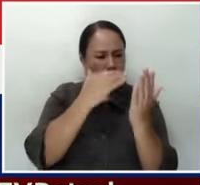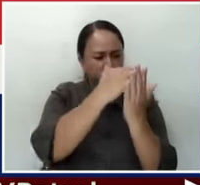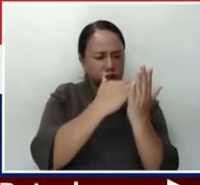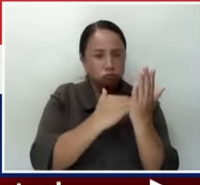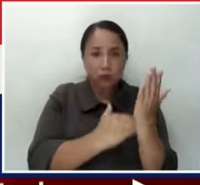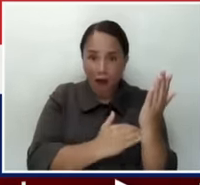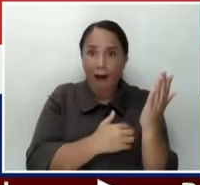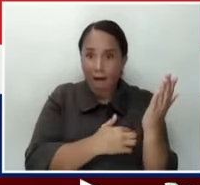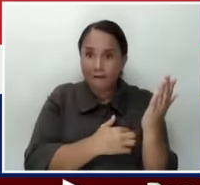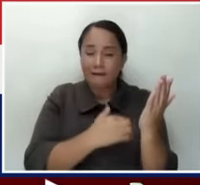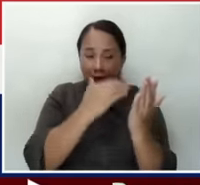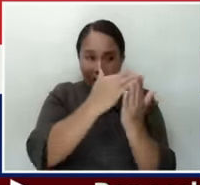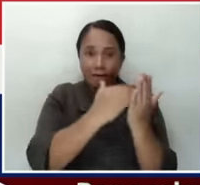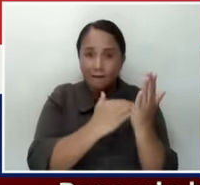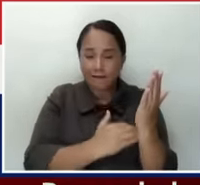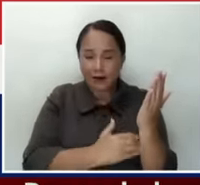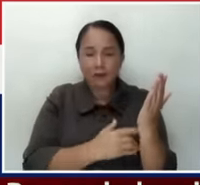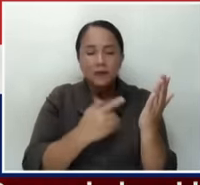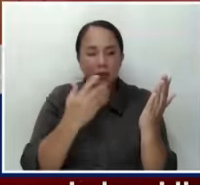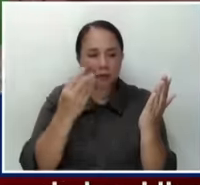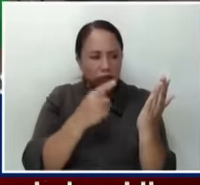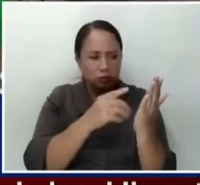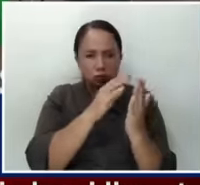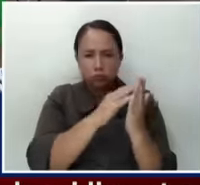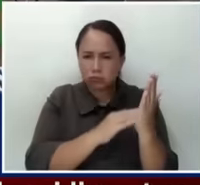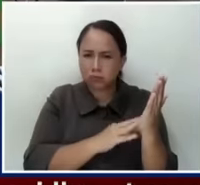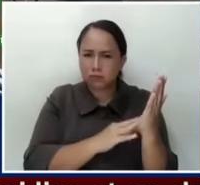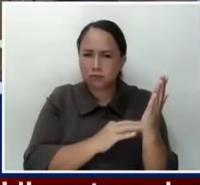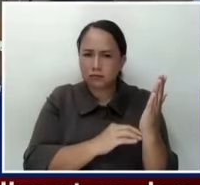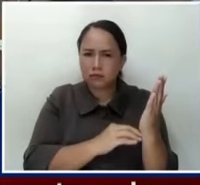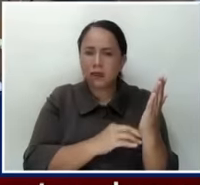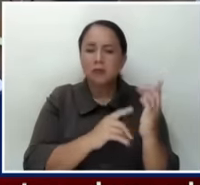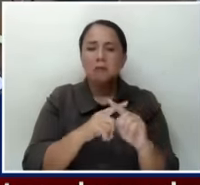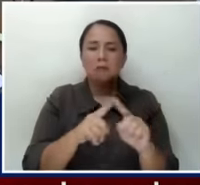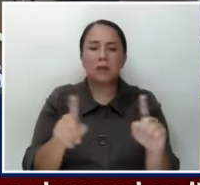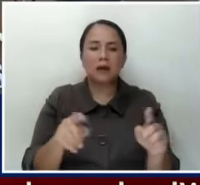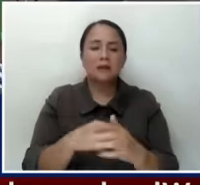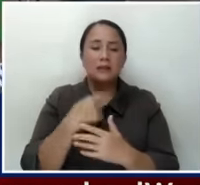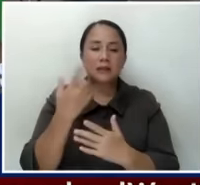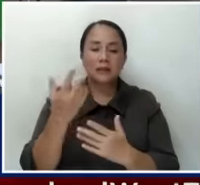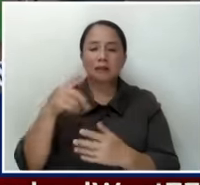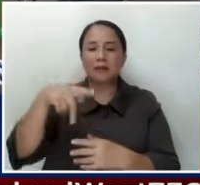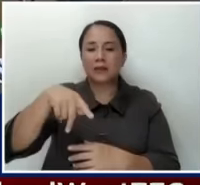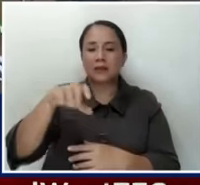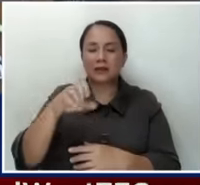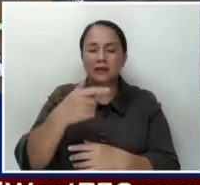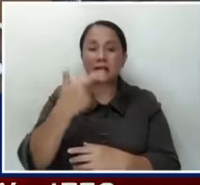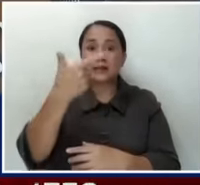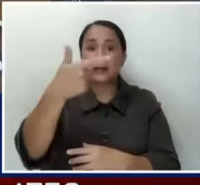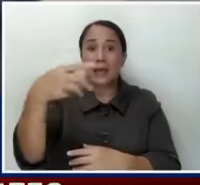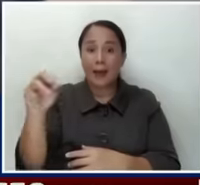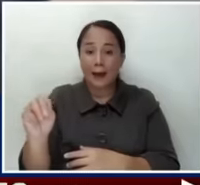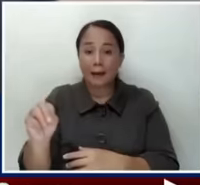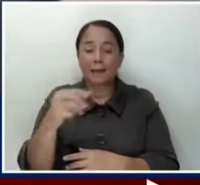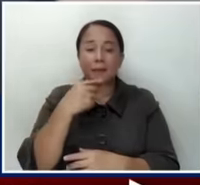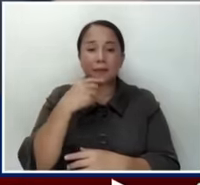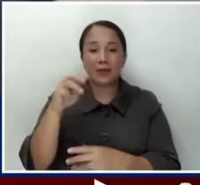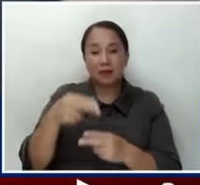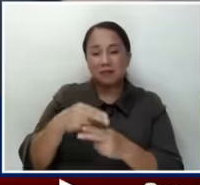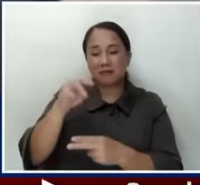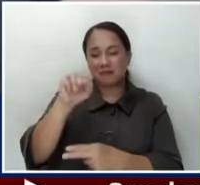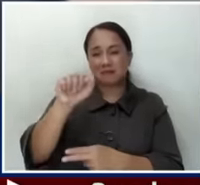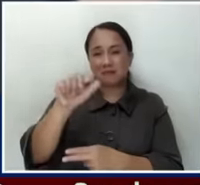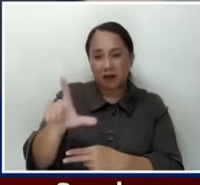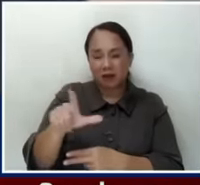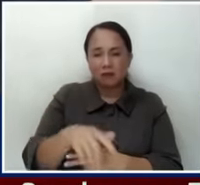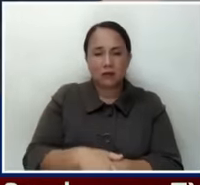Office o PCSO ang impormasyong ito. Pero nilinaw ni PCSO General Manager Mel Robles, wala pang